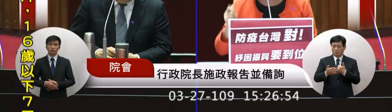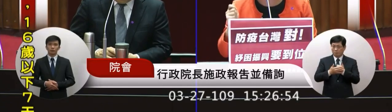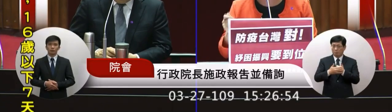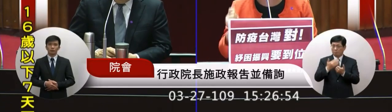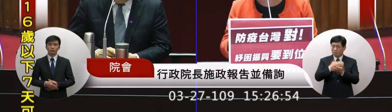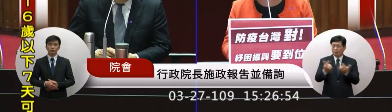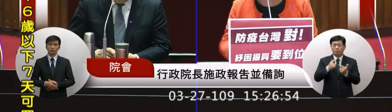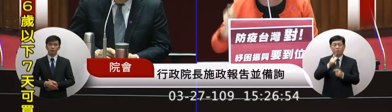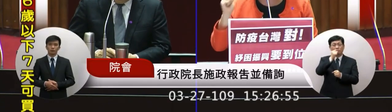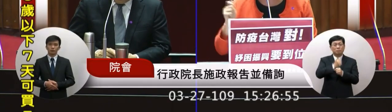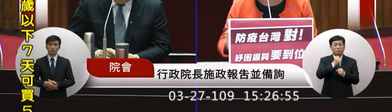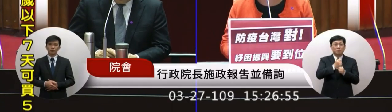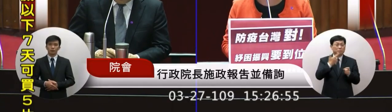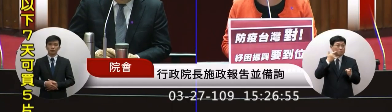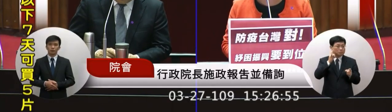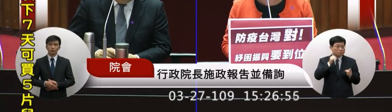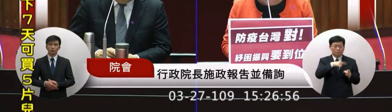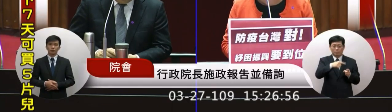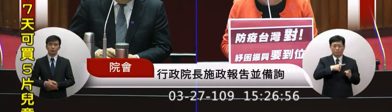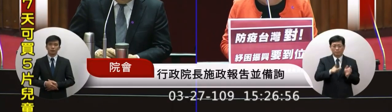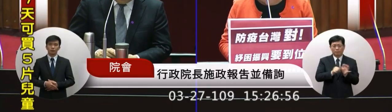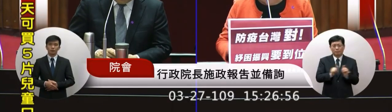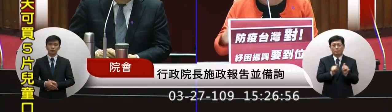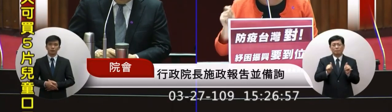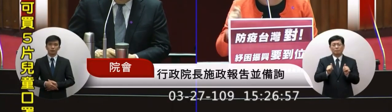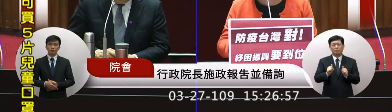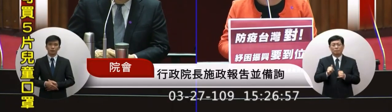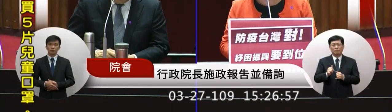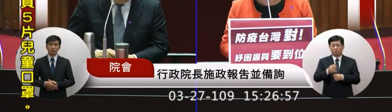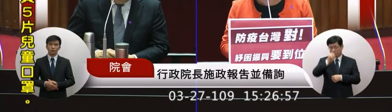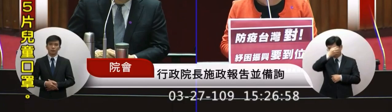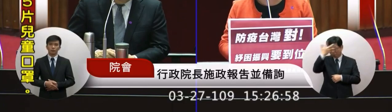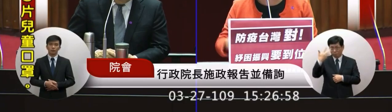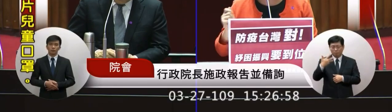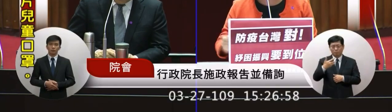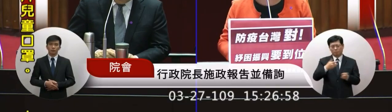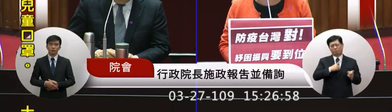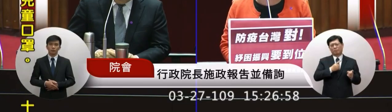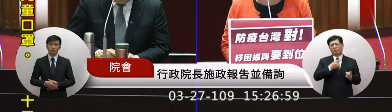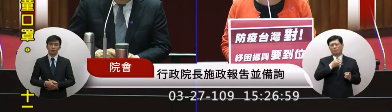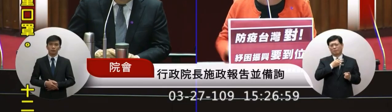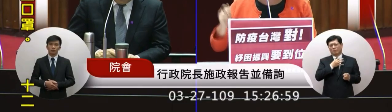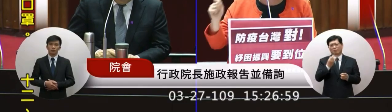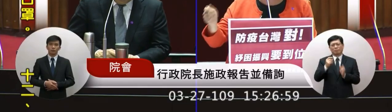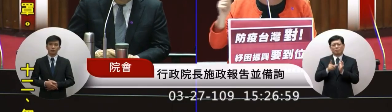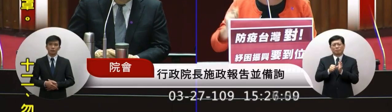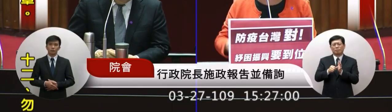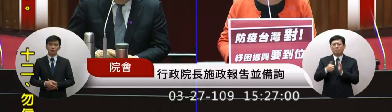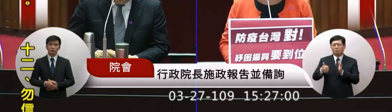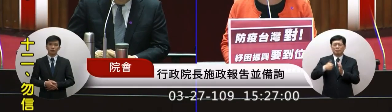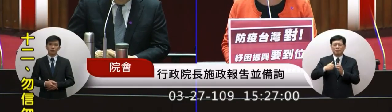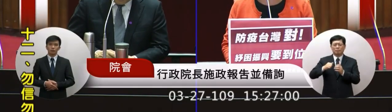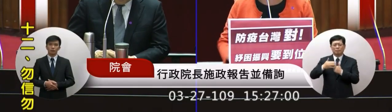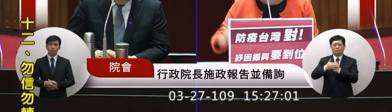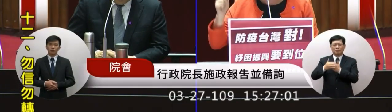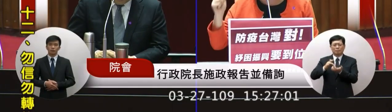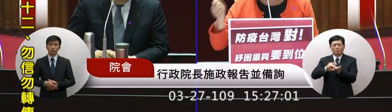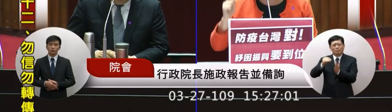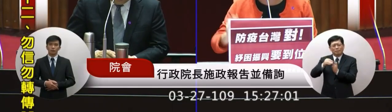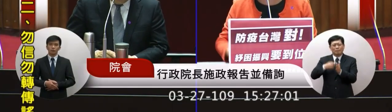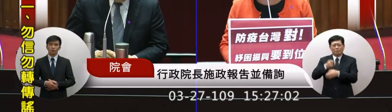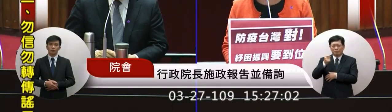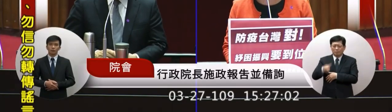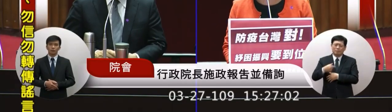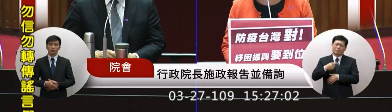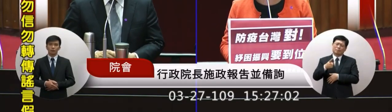如说上班族的爸爸妈妈、少年人，伊都无时间去健保药局排队摕